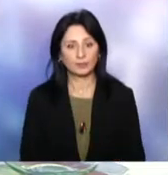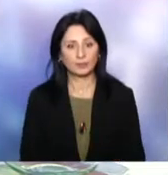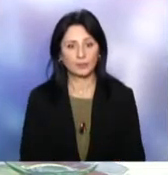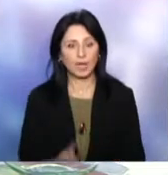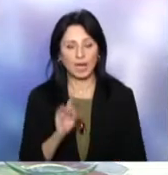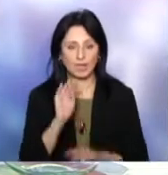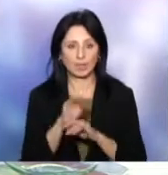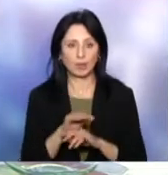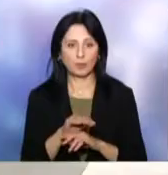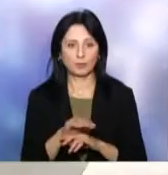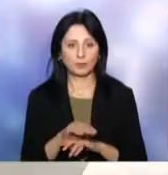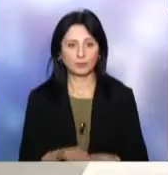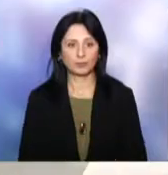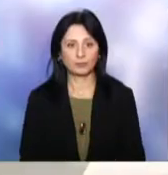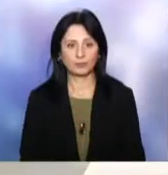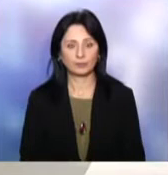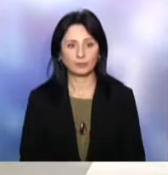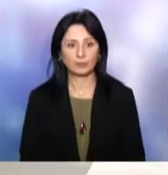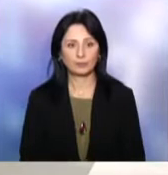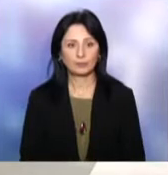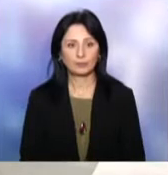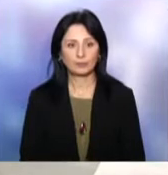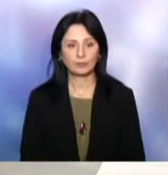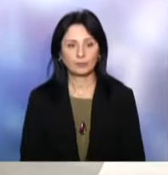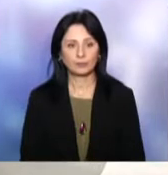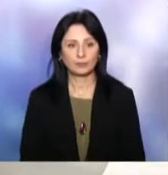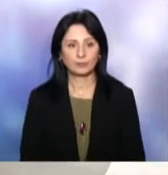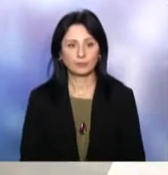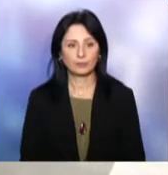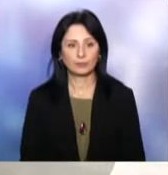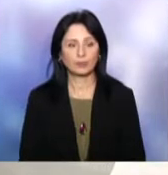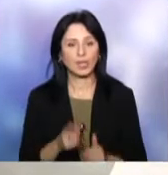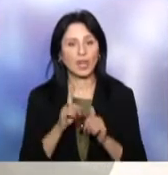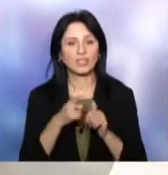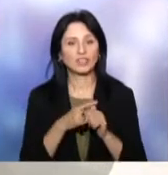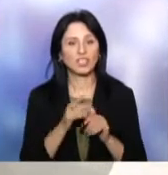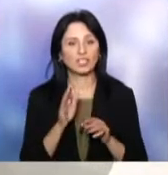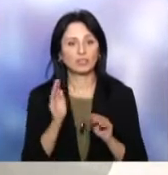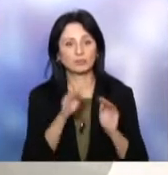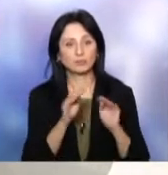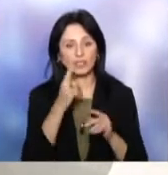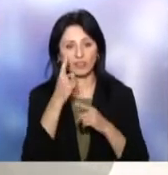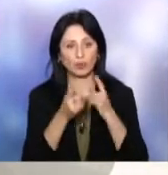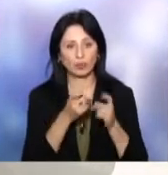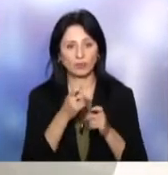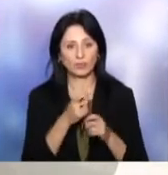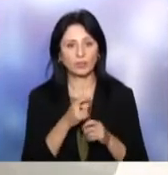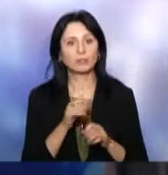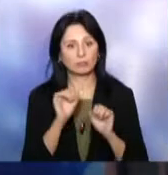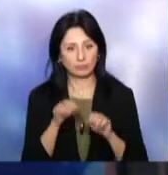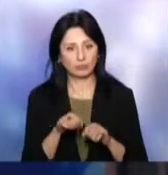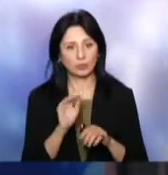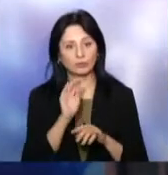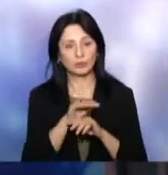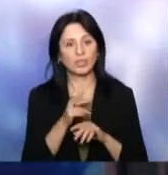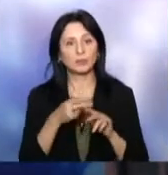თქვენ ხომ არ გაქვთ რაიმე დასამატებელი, ან ხომ არ თვლით, რომ შევავსოთ ეს ინფორმაცია? კი, შეგვიძლია